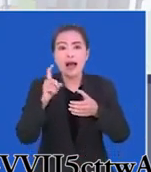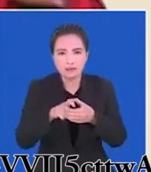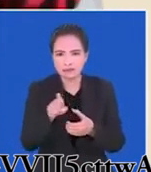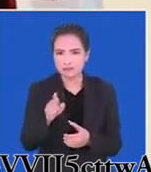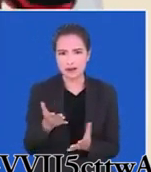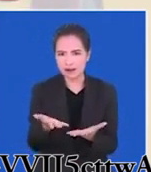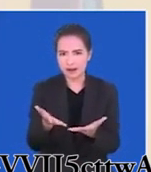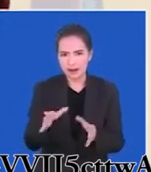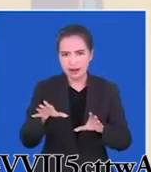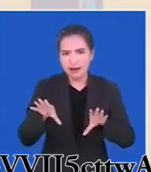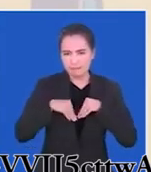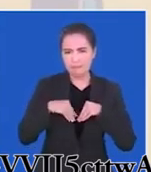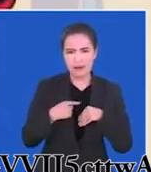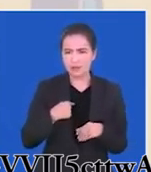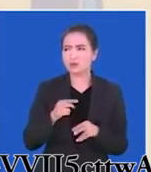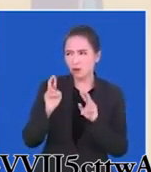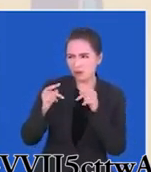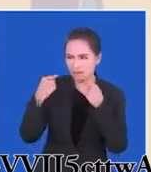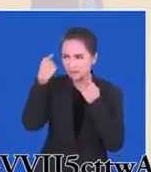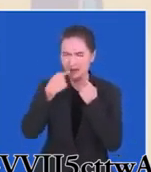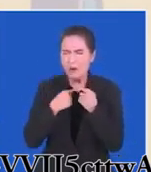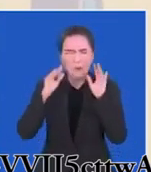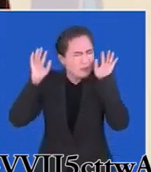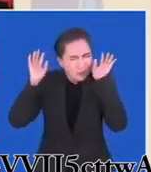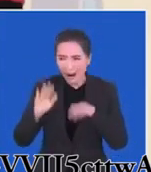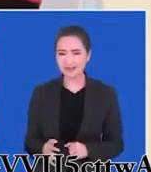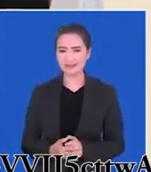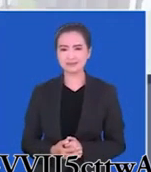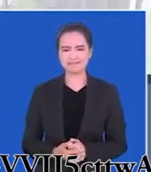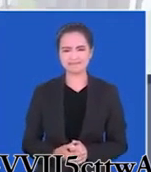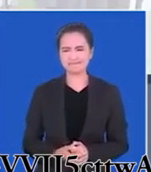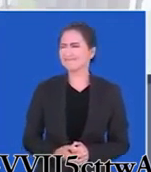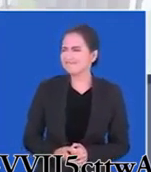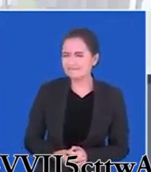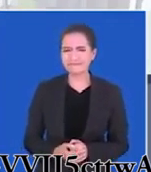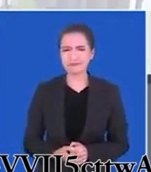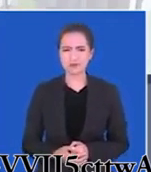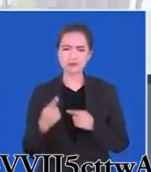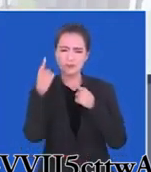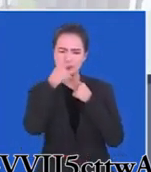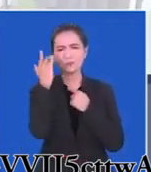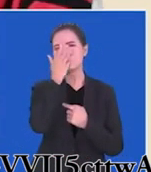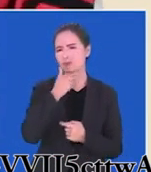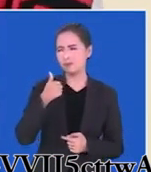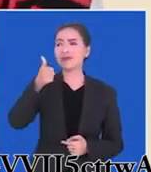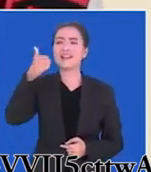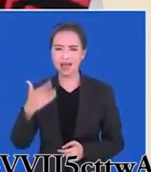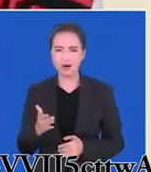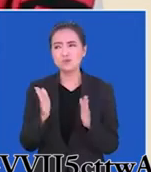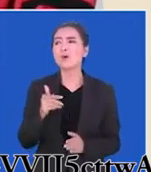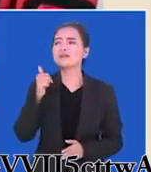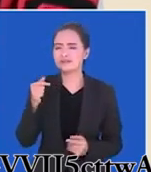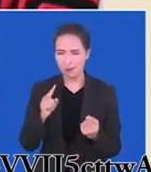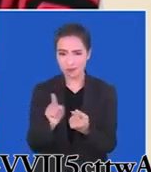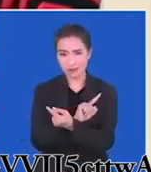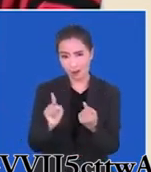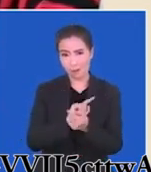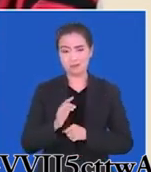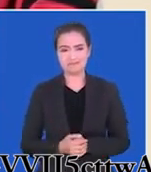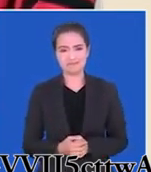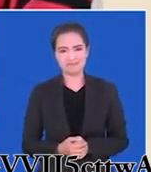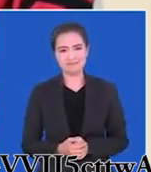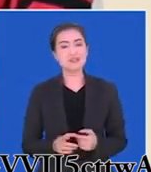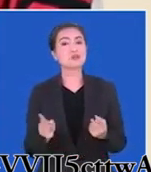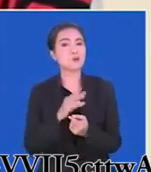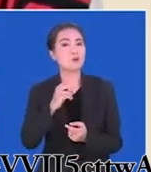อดนะคร ับ ใช่ค่ะระวังมากเลยนะคะหน้าตาดูเว้ยโอ้ยดูดีที่สุดแล้วคนดีในสังคม